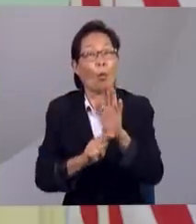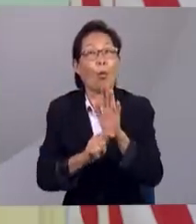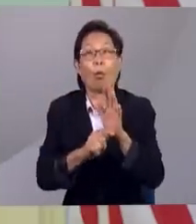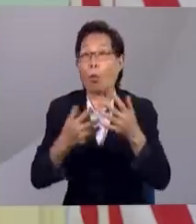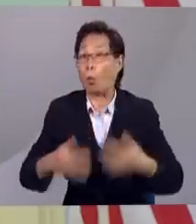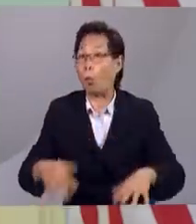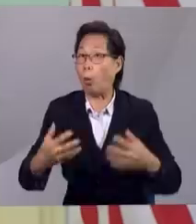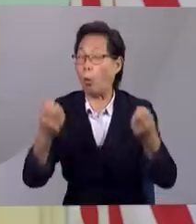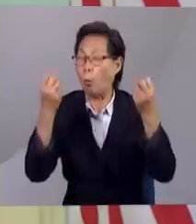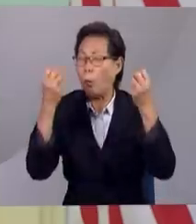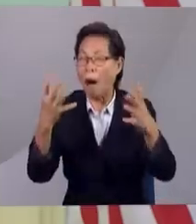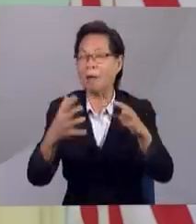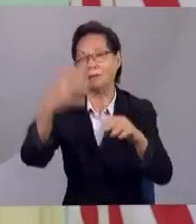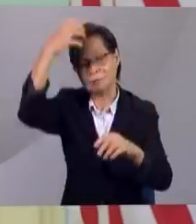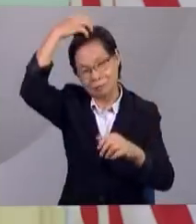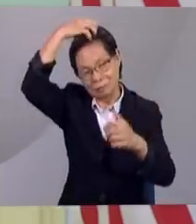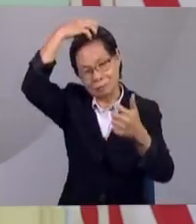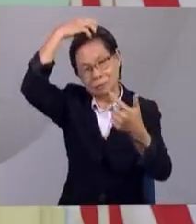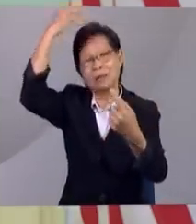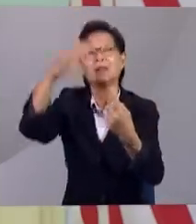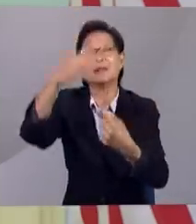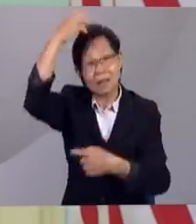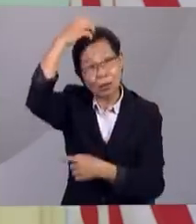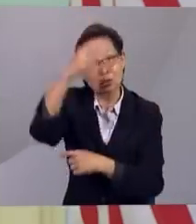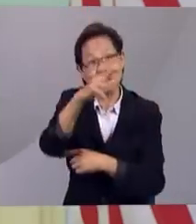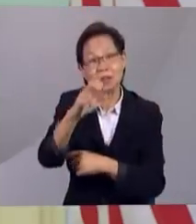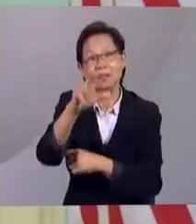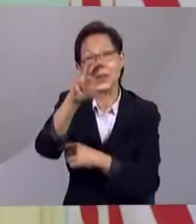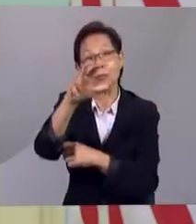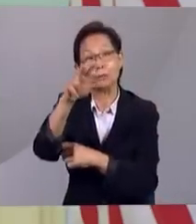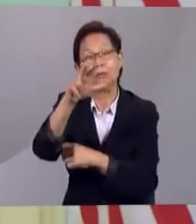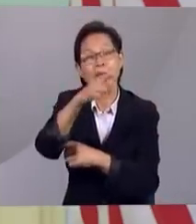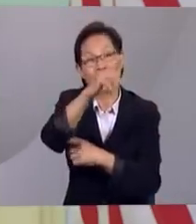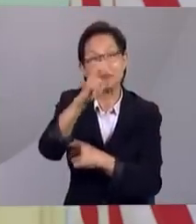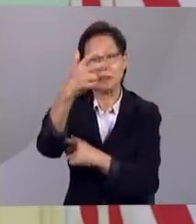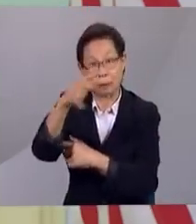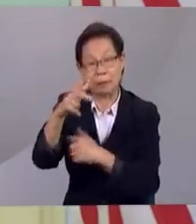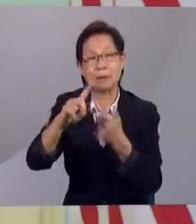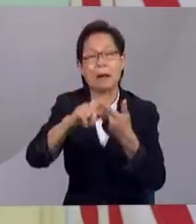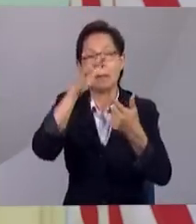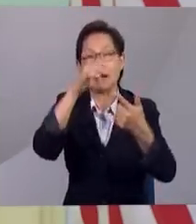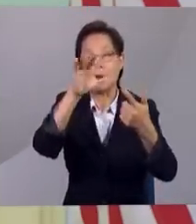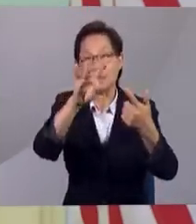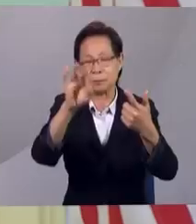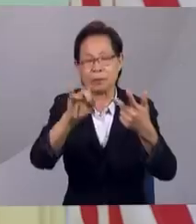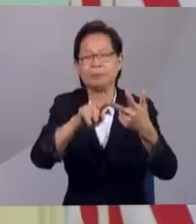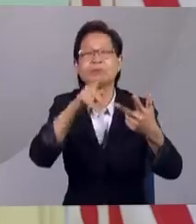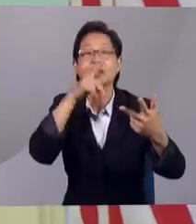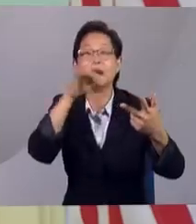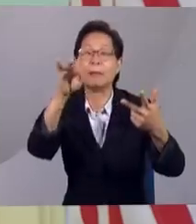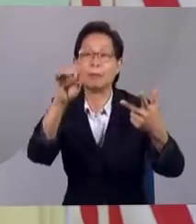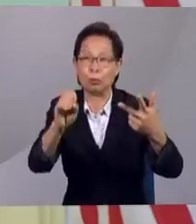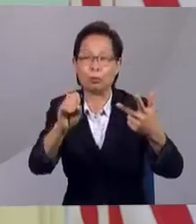Selangor, iaitu sebanyak 317, Melaka 89 dan Kedah